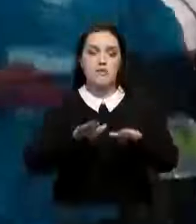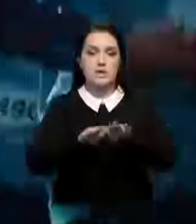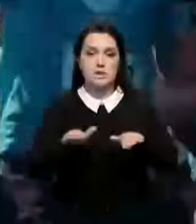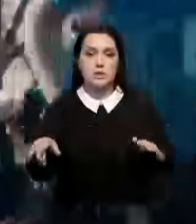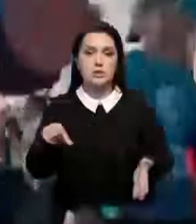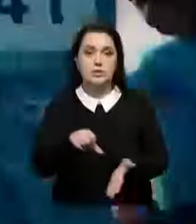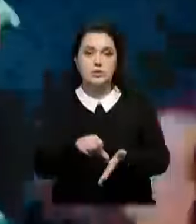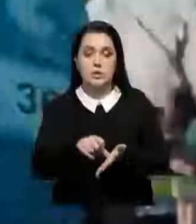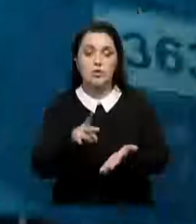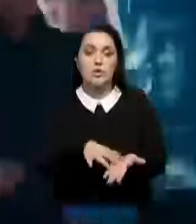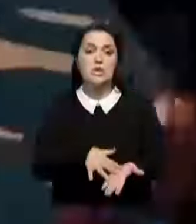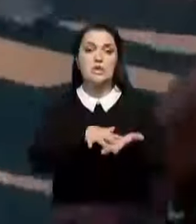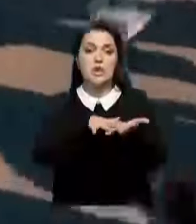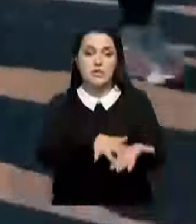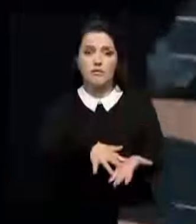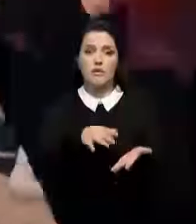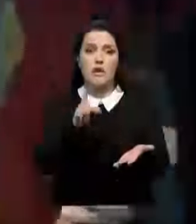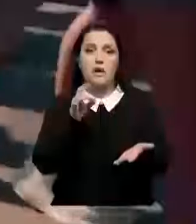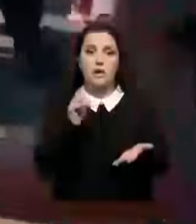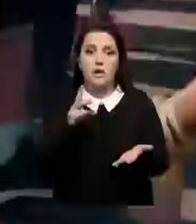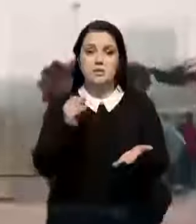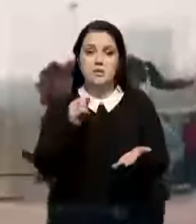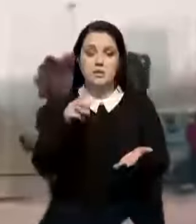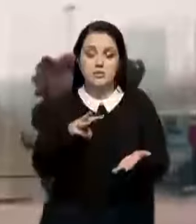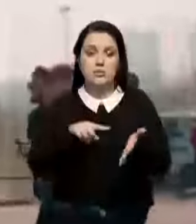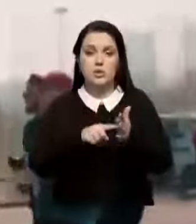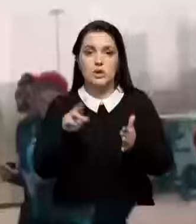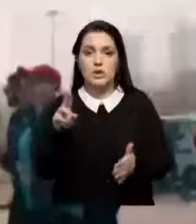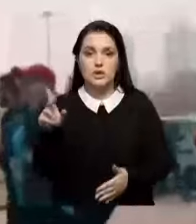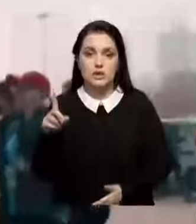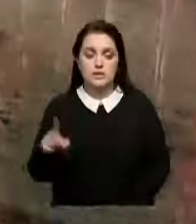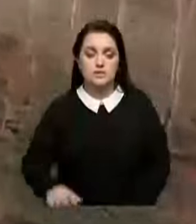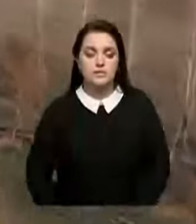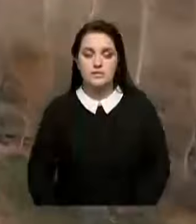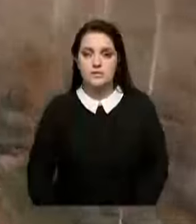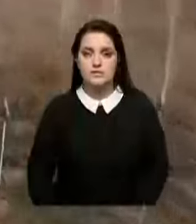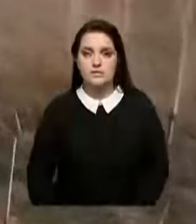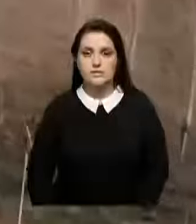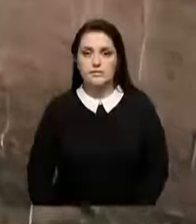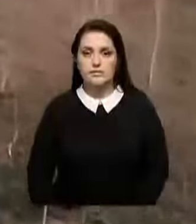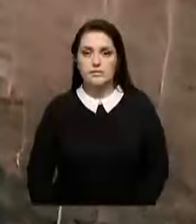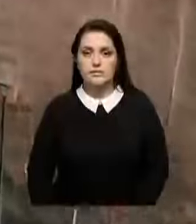участия необходимо оставить заявку на сайте НФ узм kz Гульнара Хасан ерлана урс Баев 24 kz